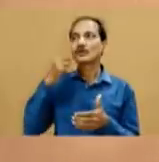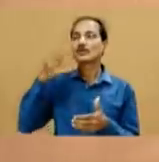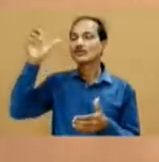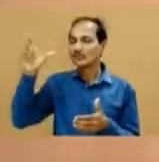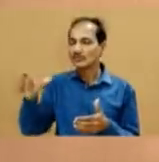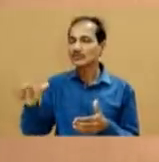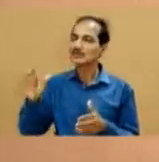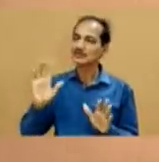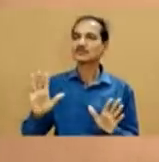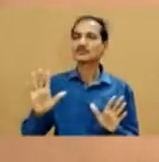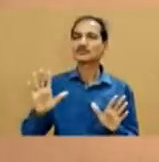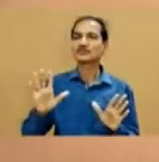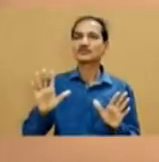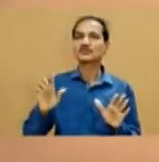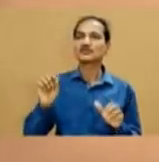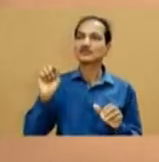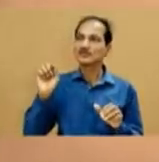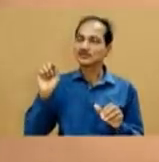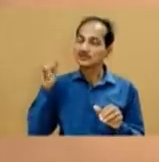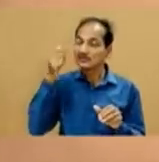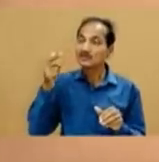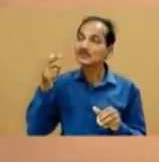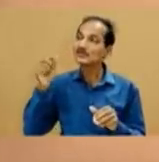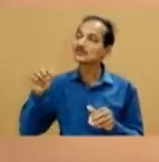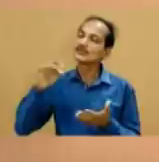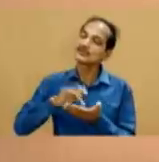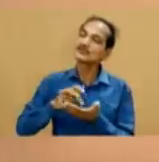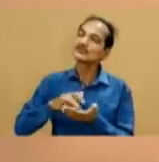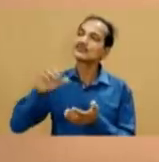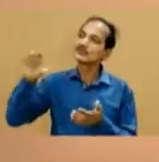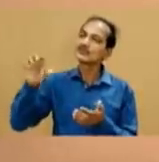ପ୍ରିୟଜନ ଅଛନ୍ତି, ଯିଏ ଯେଉଁଠି ଅଛନ୍ତି ଭଲ ଅଛନ୍ତି।